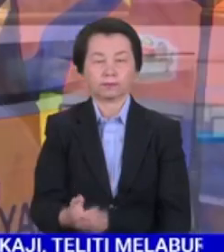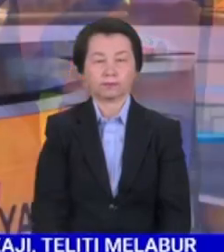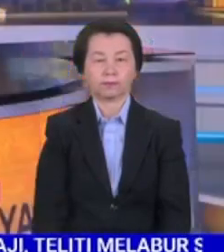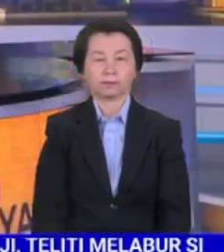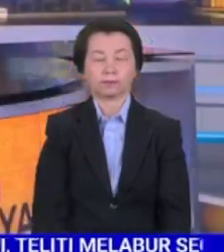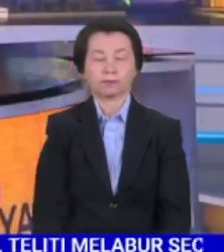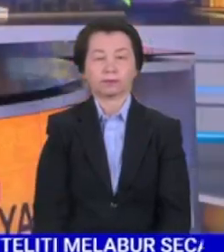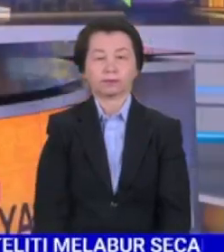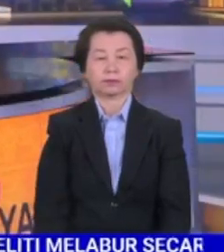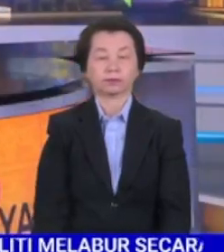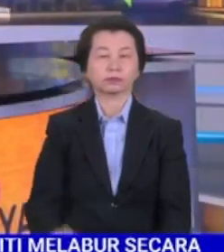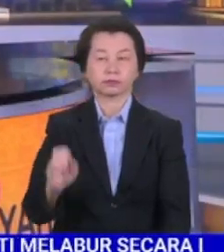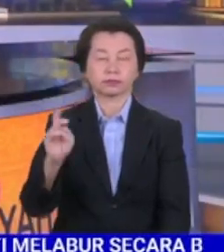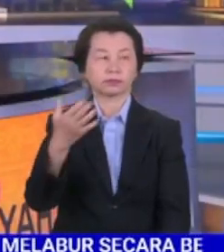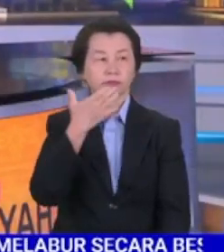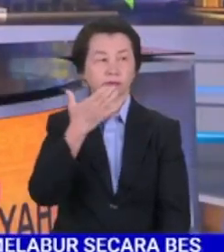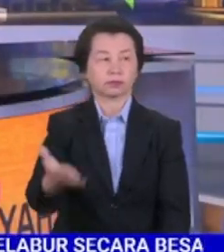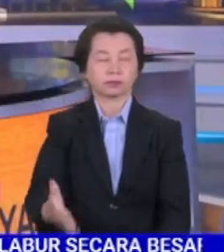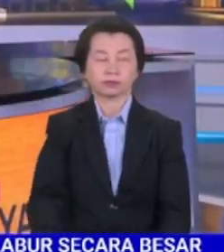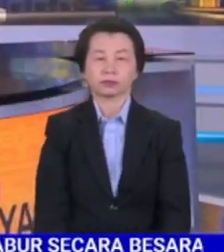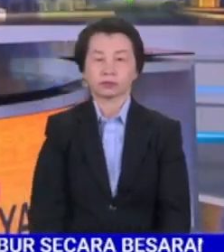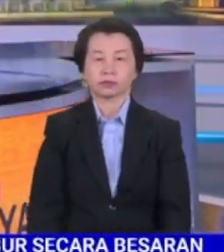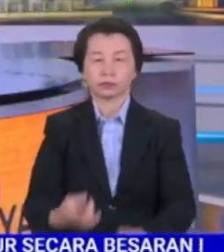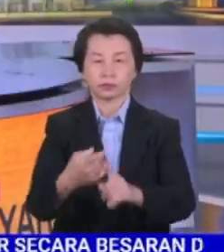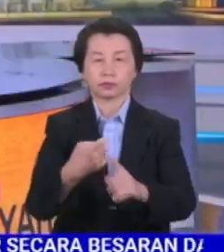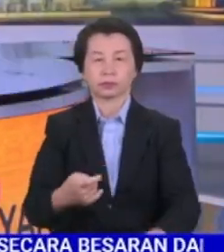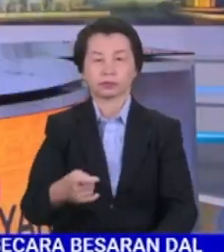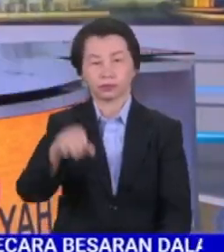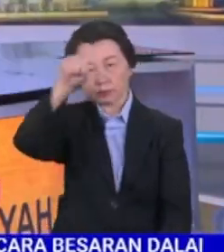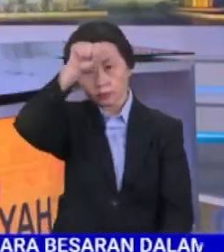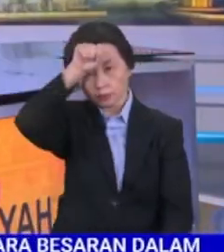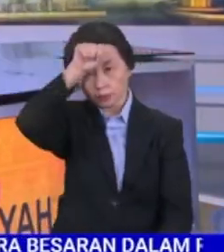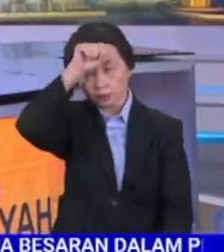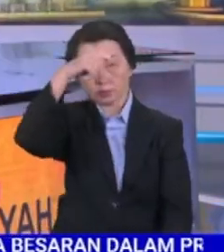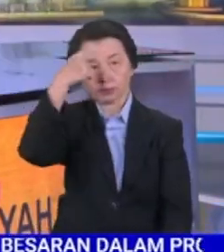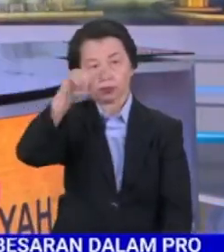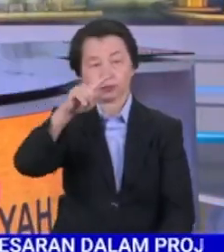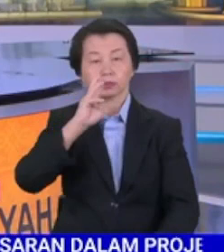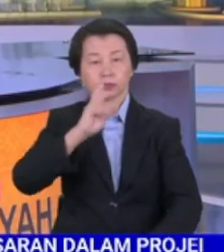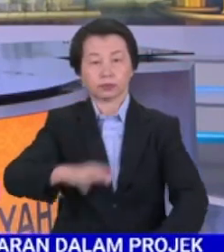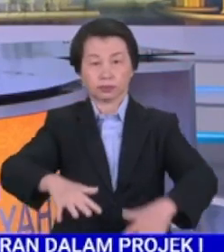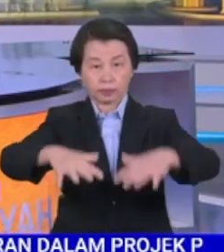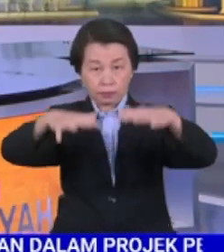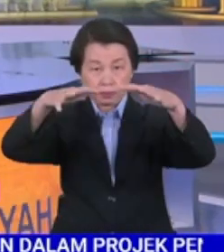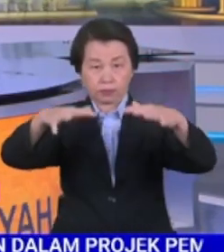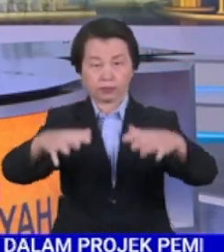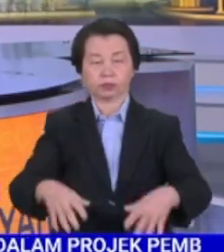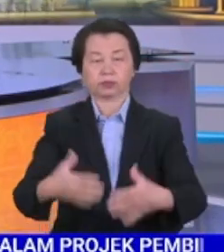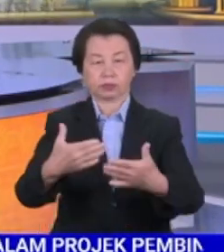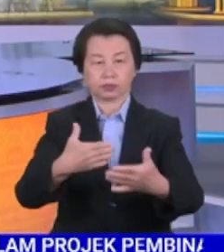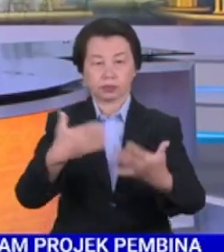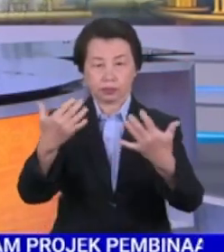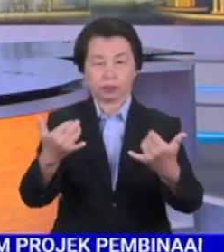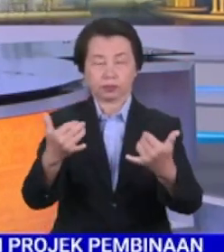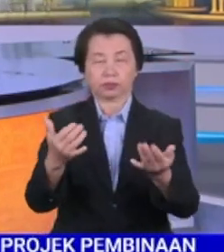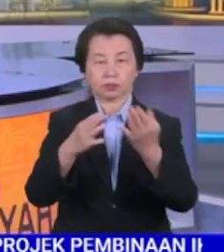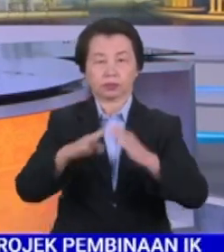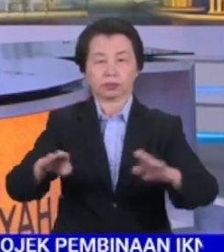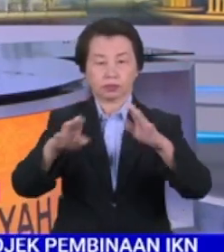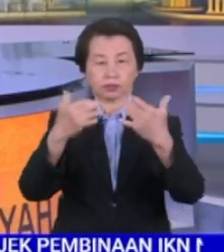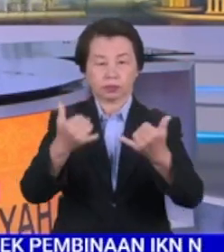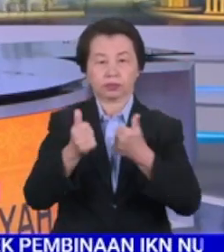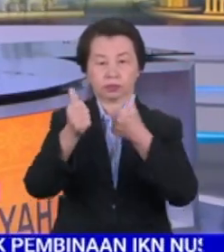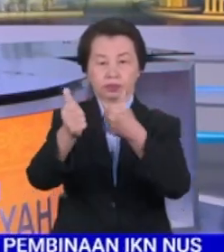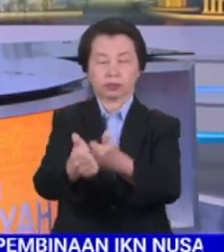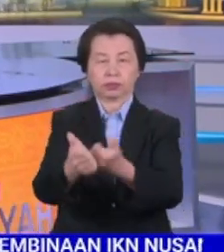Silakan. Baik, terima kasih Syarif langsung dari Segamat Johor untuk perkembangan banjir. Baik saudara, sebelum ke perkembangan berita selanjutnya,